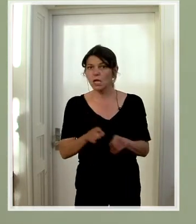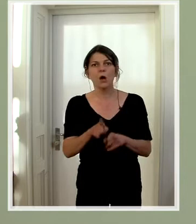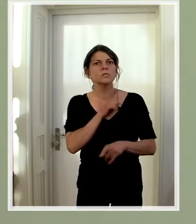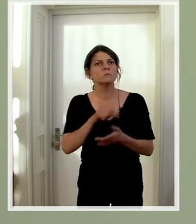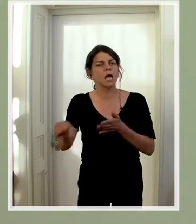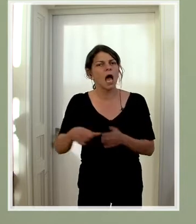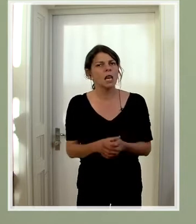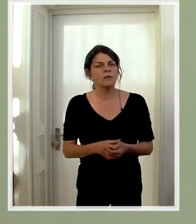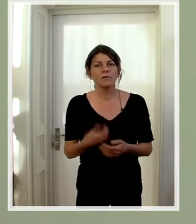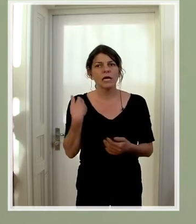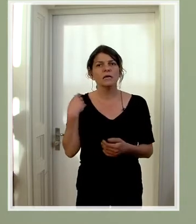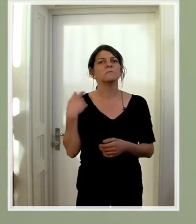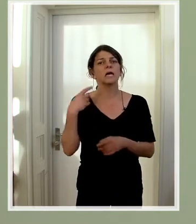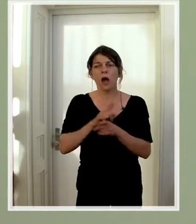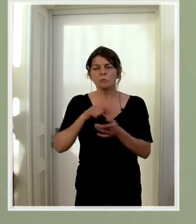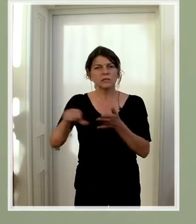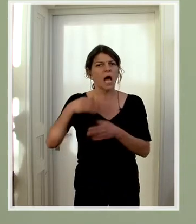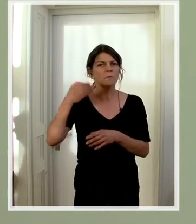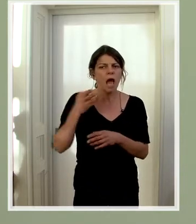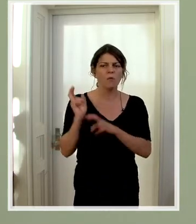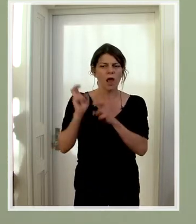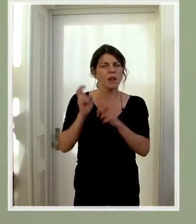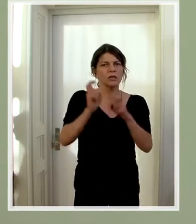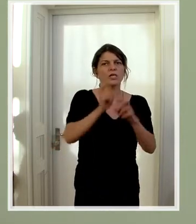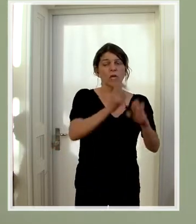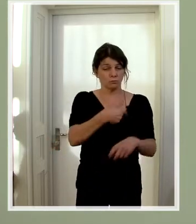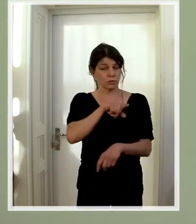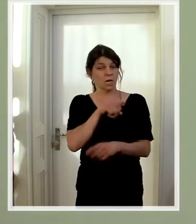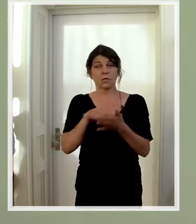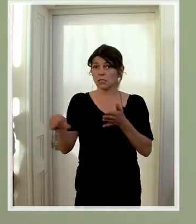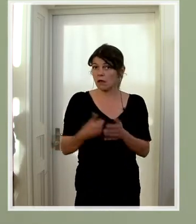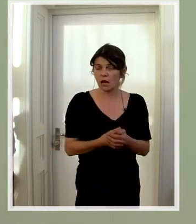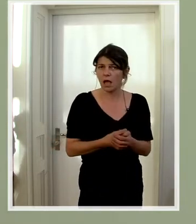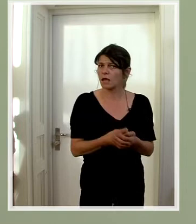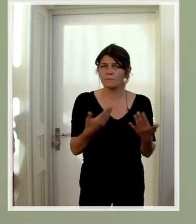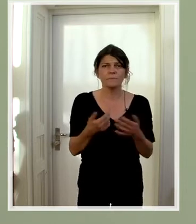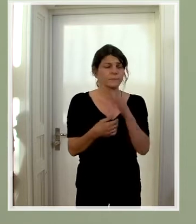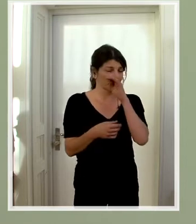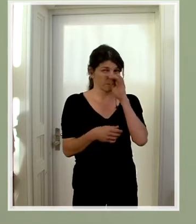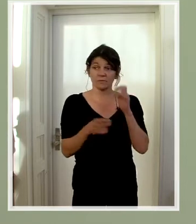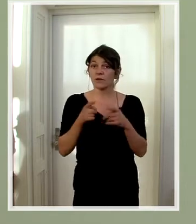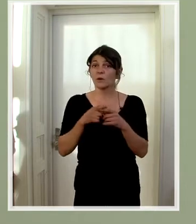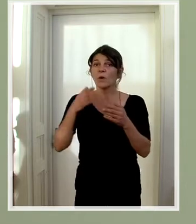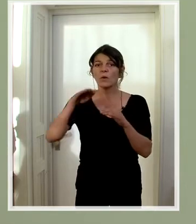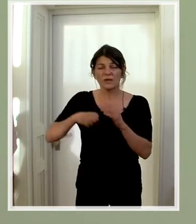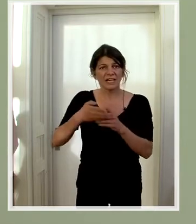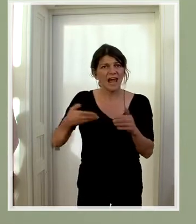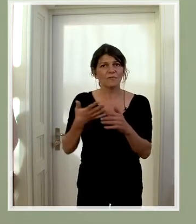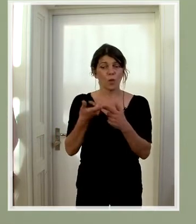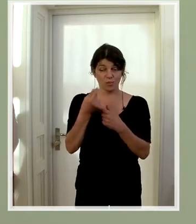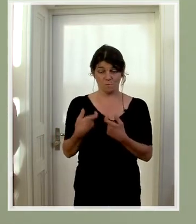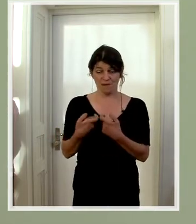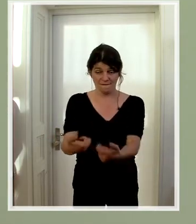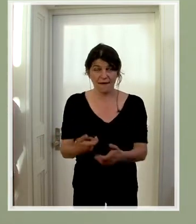wir zahlen ja die ganzen Bahnhof, also die ganzen Haltestellen selber. Man muss auch der Teil, der untere Teil, wo doppelgleisig